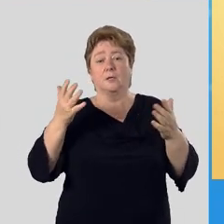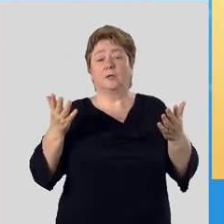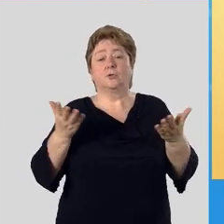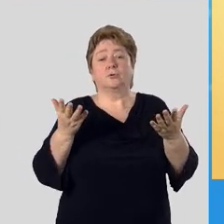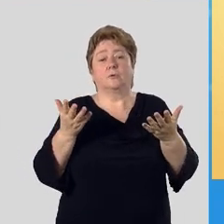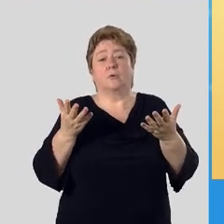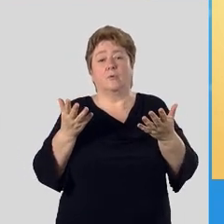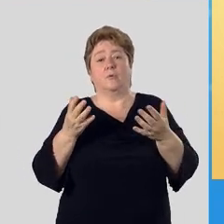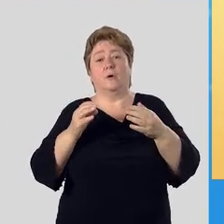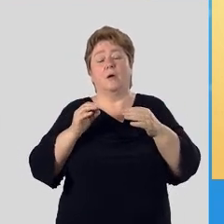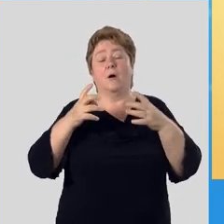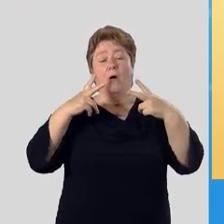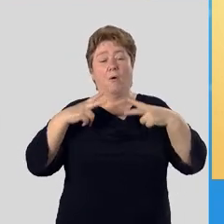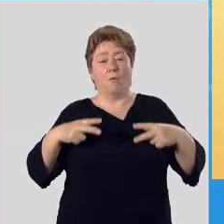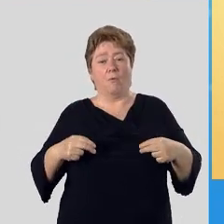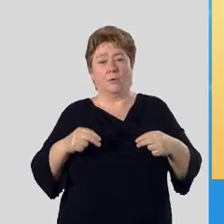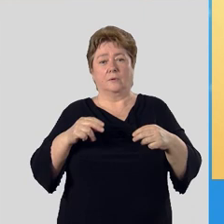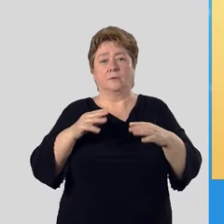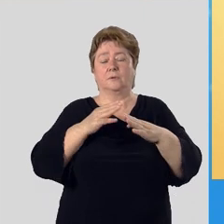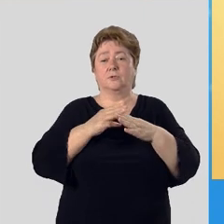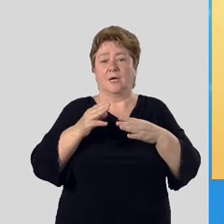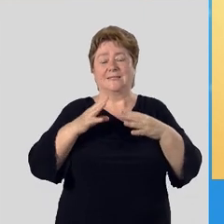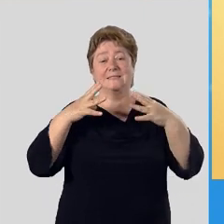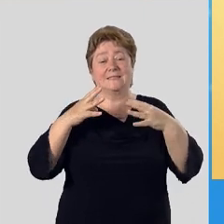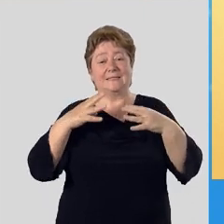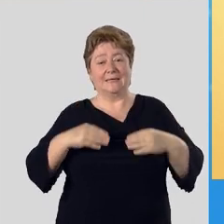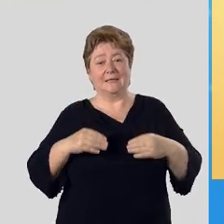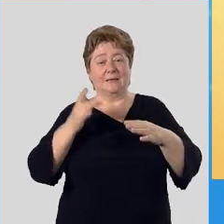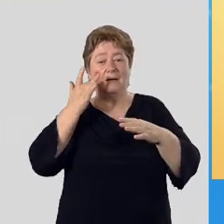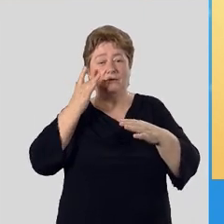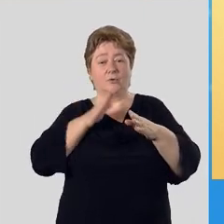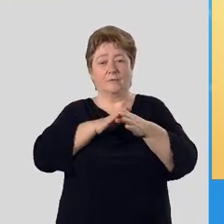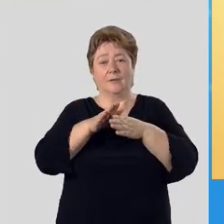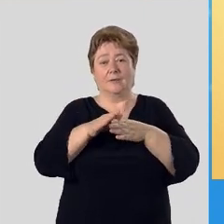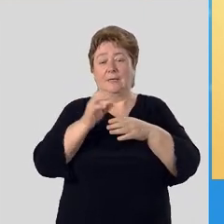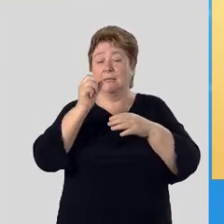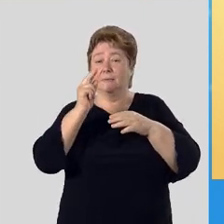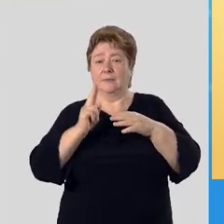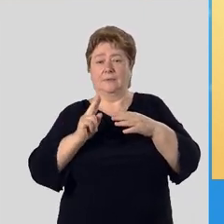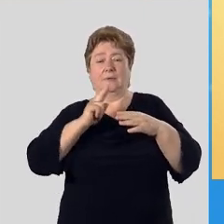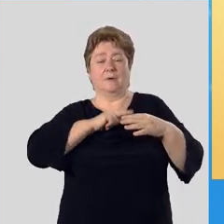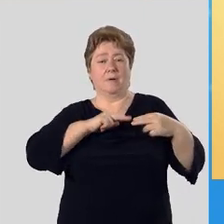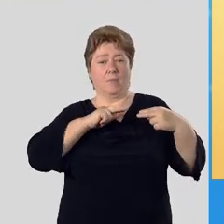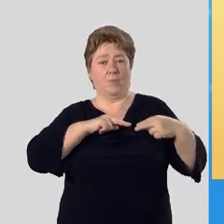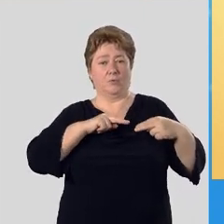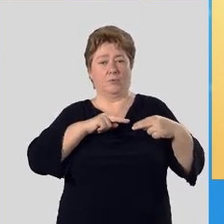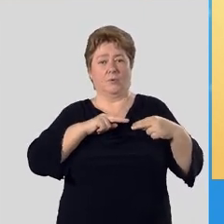что из себя представляет орган. Это часть тела, которая выполняет специфическую